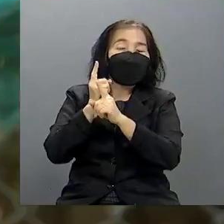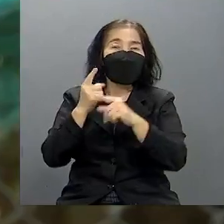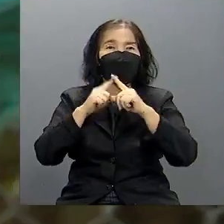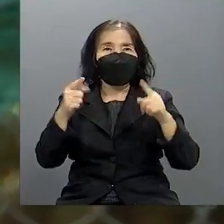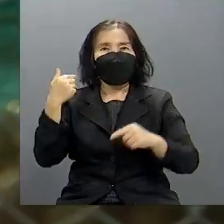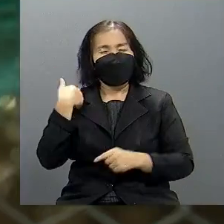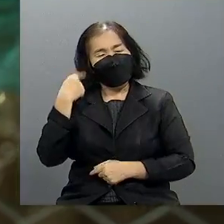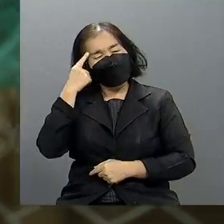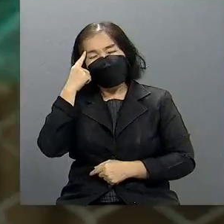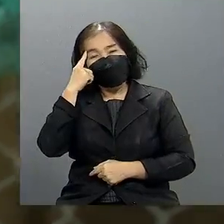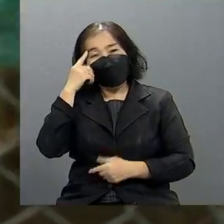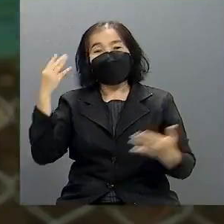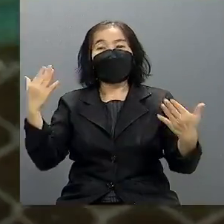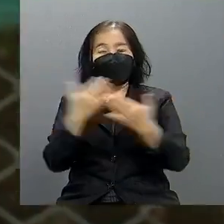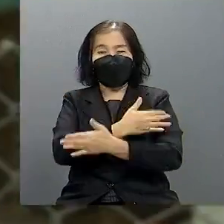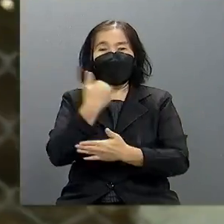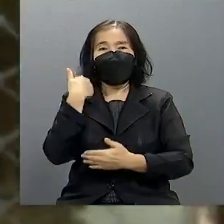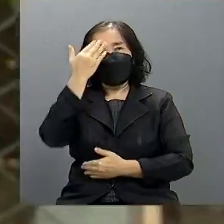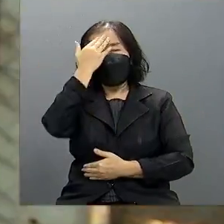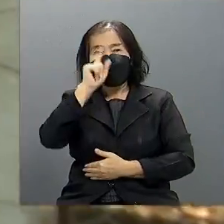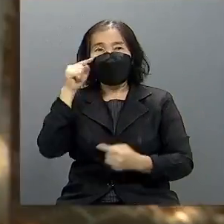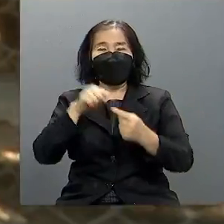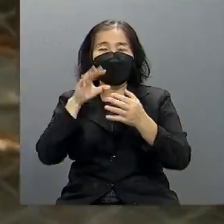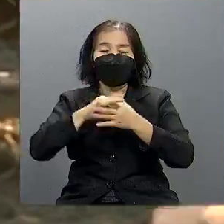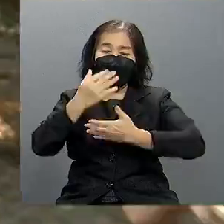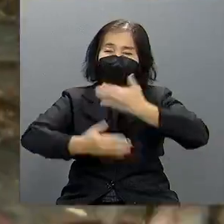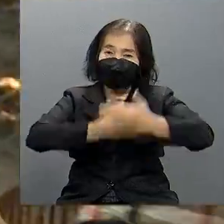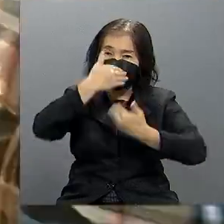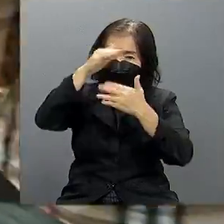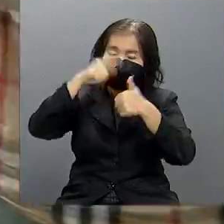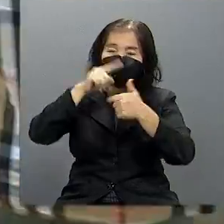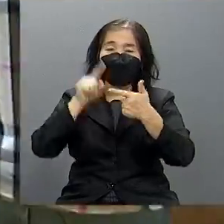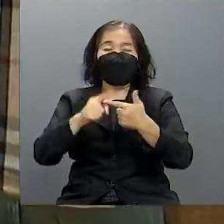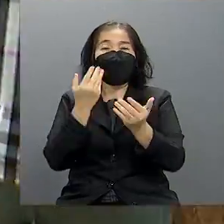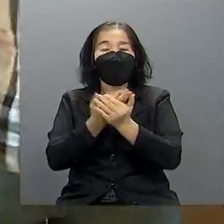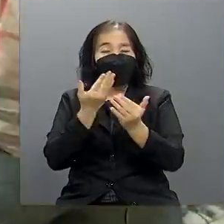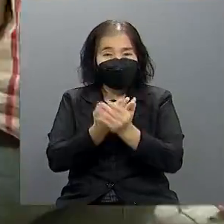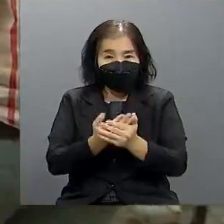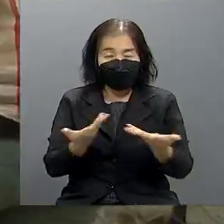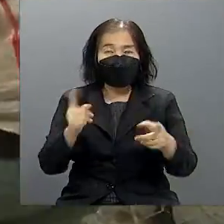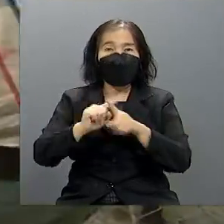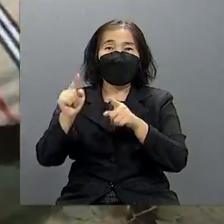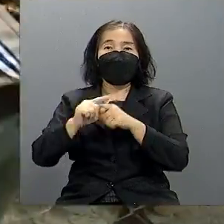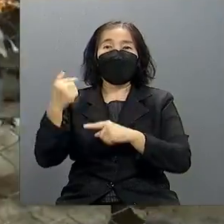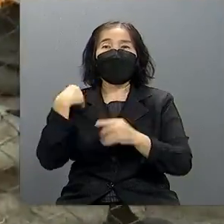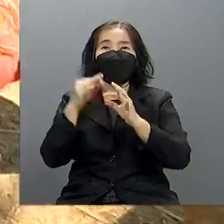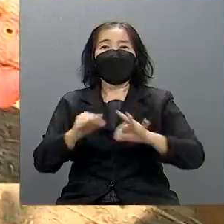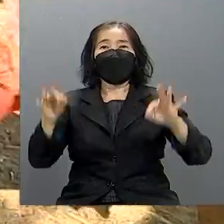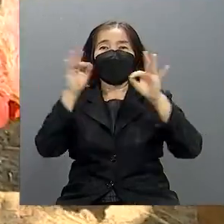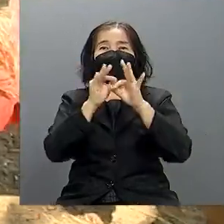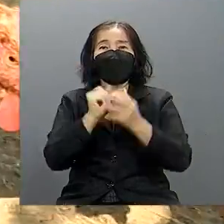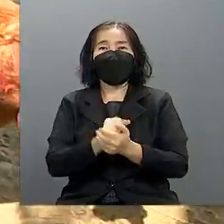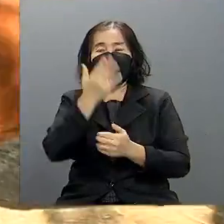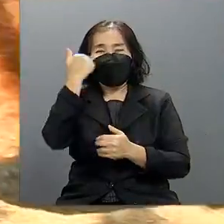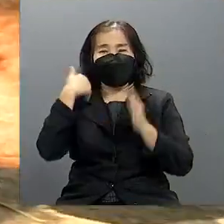ลี่ยนละเนื่องจากไม่ว่าจะเป็นเรื่องของการตลาดเรื่องของราคาความผันผวนของราคาอะไรเงี้ยค่ะเราค่อนข้างที่จะไม่มีความรู้ในตรงนี้เนา